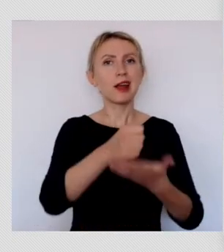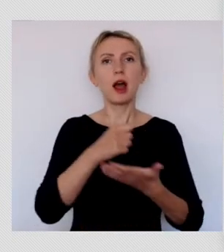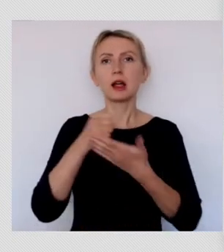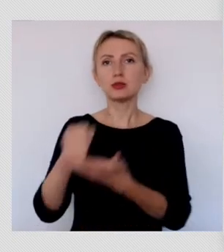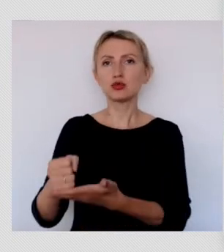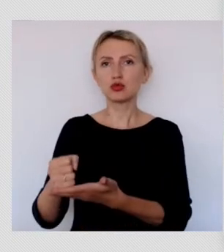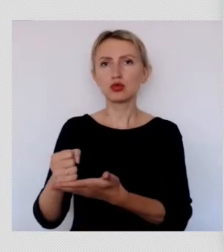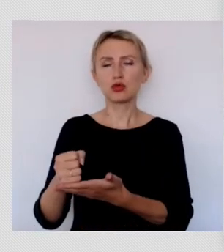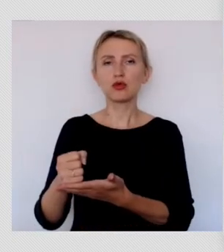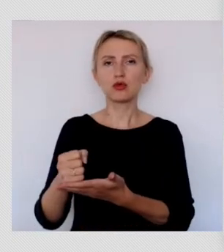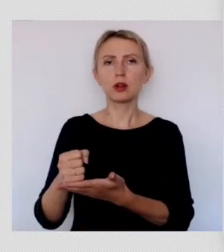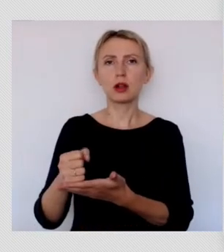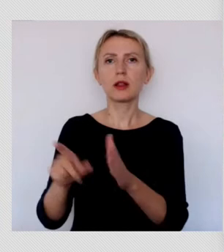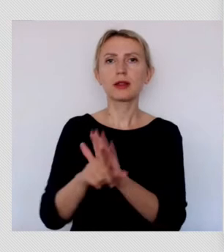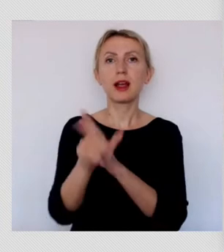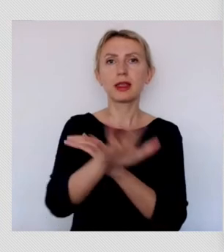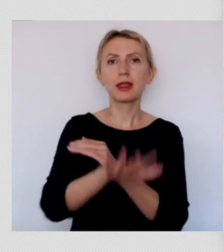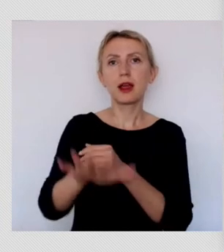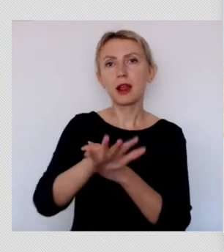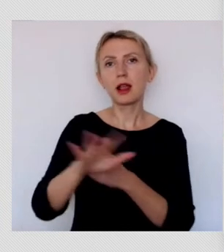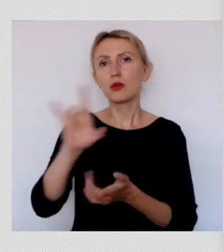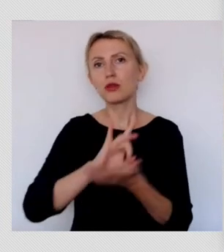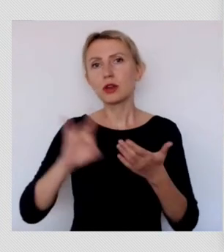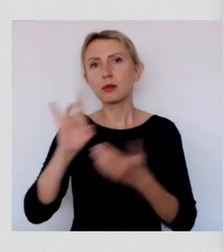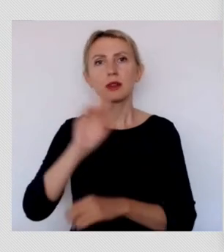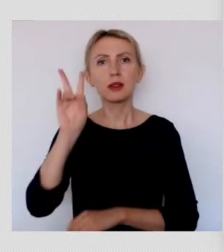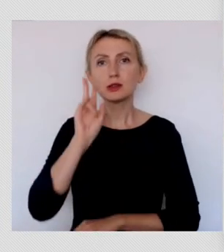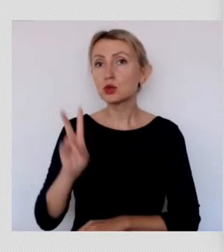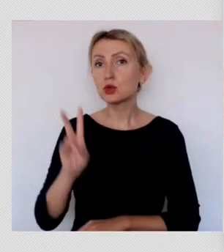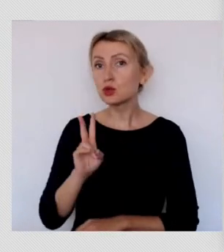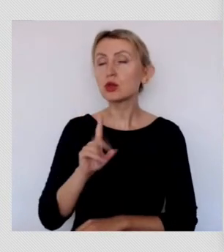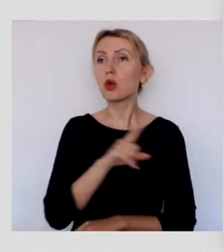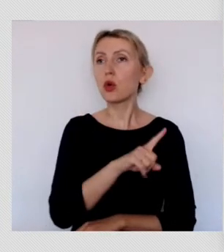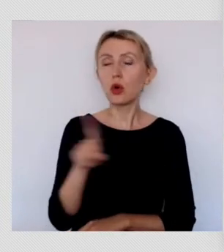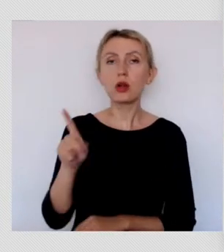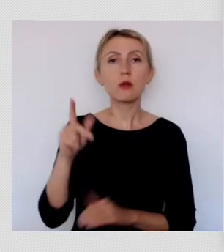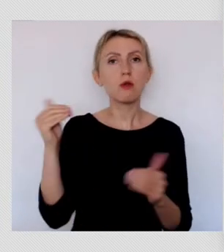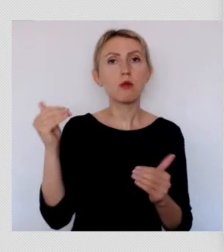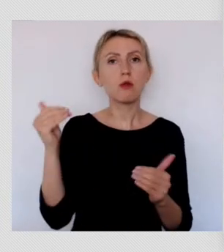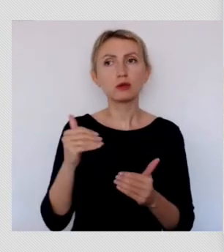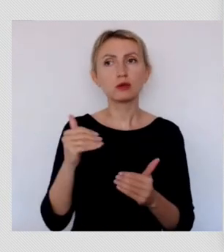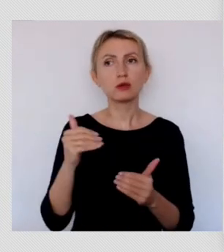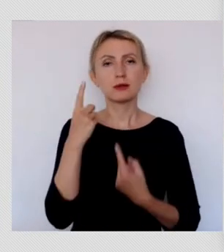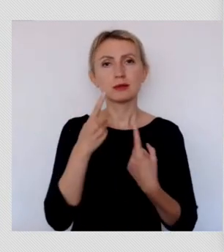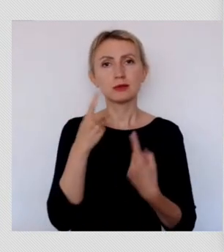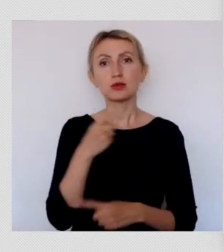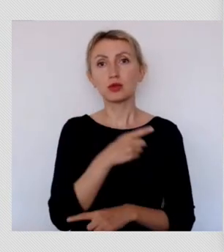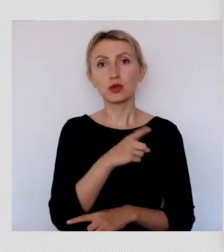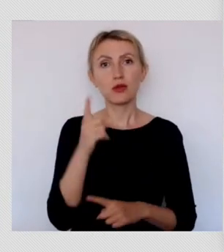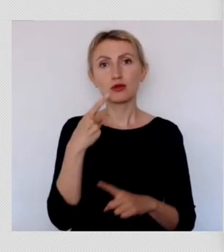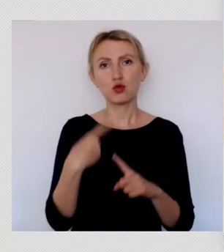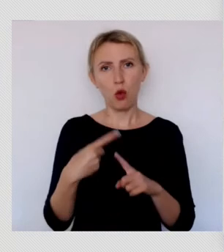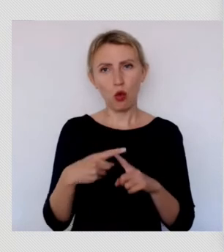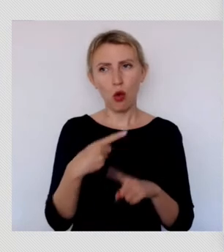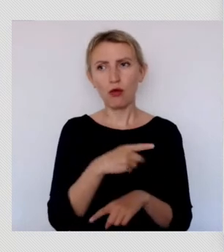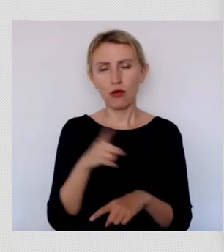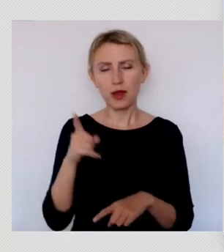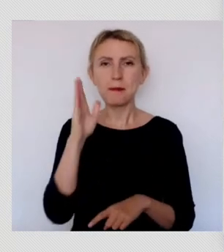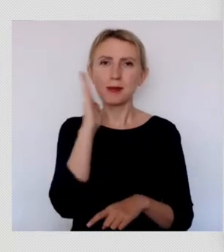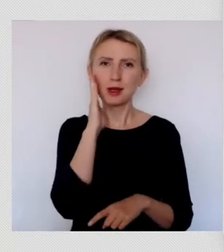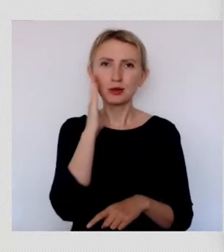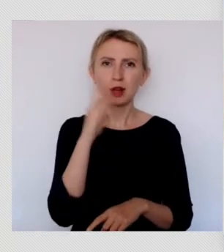dotacji dla terenów, gmin, instytucji, co do których można liczyć, że ich członkowie, ich